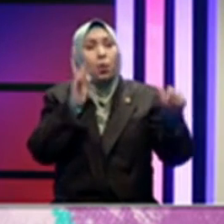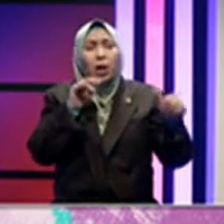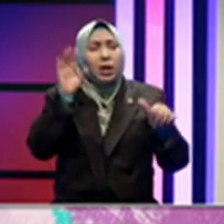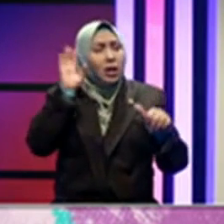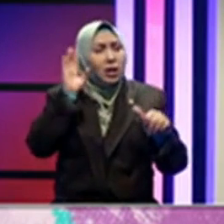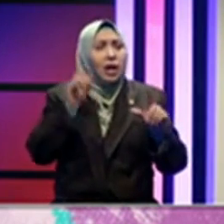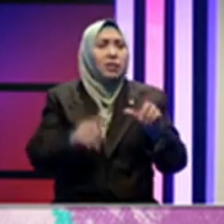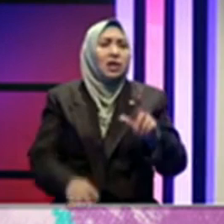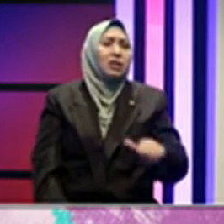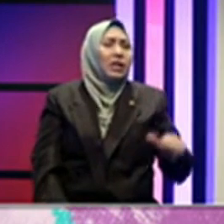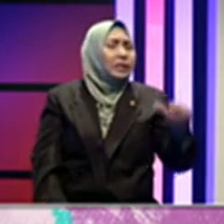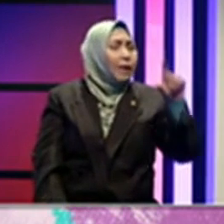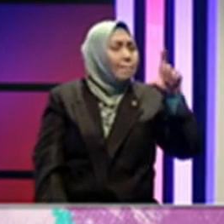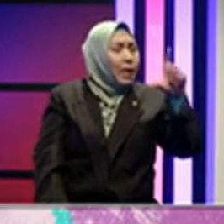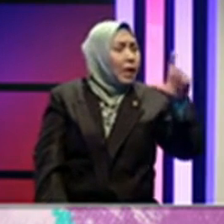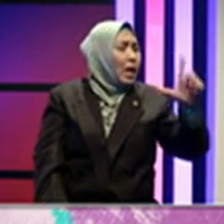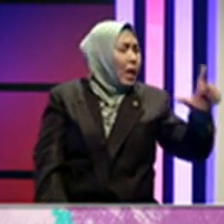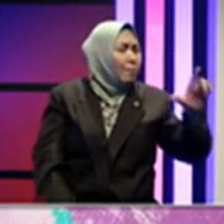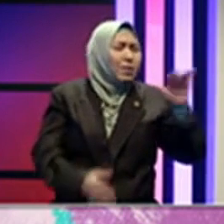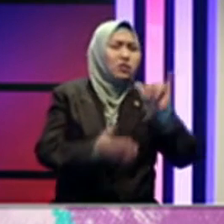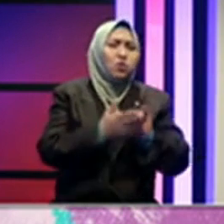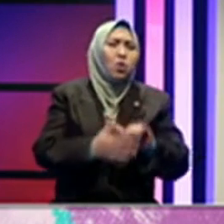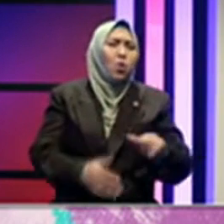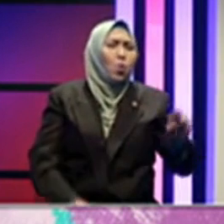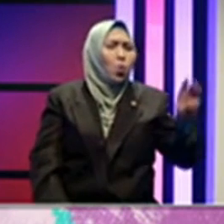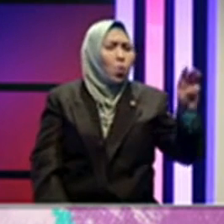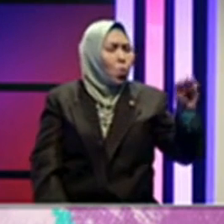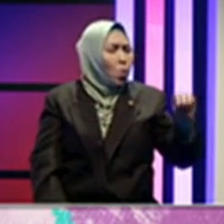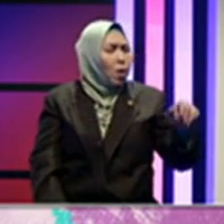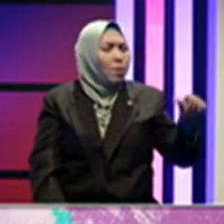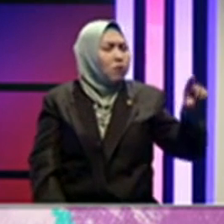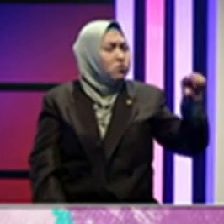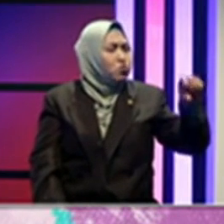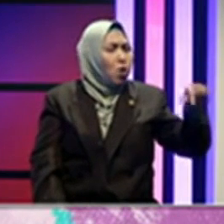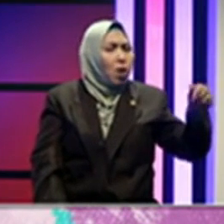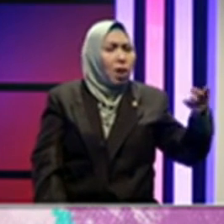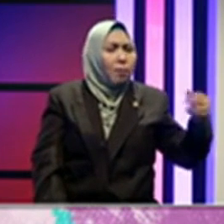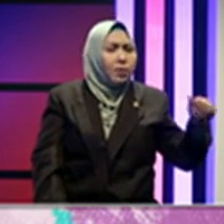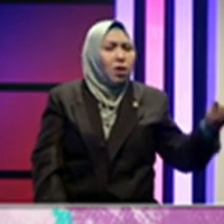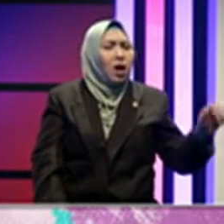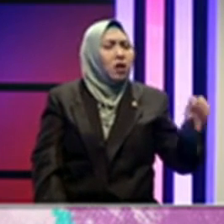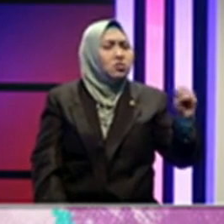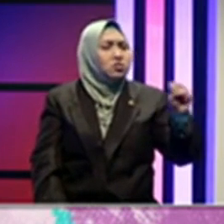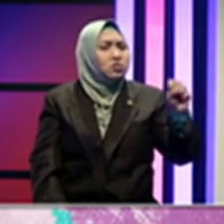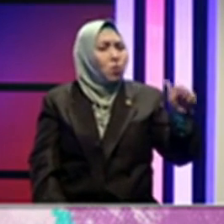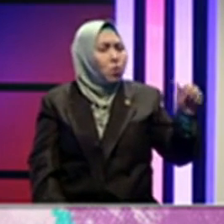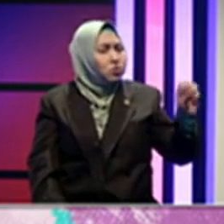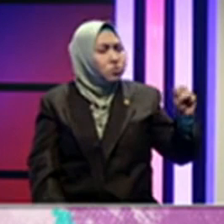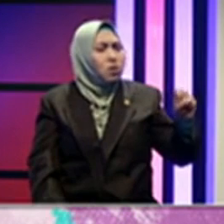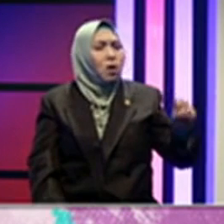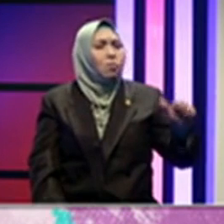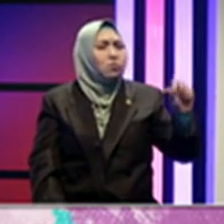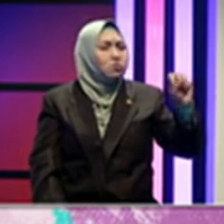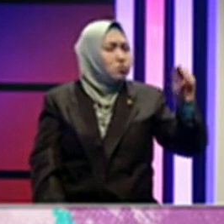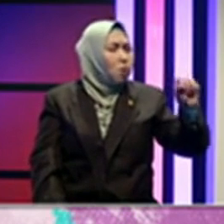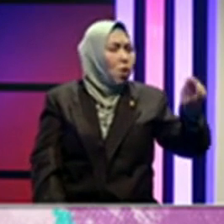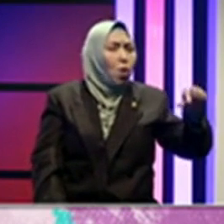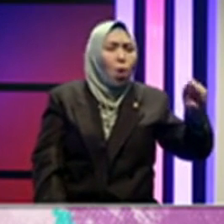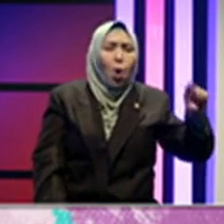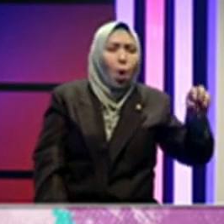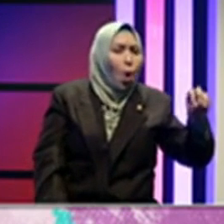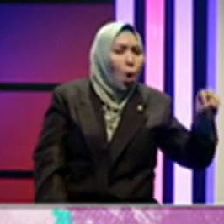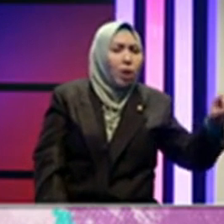detail lisbi tebal kelam dikasih tua now now Om outsweep Bimo Solo